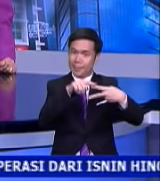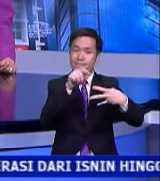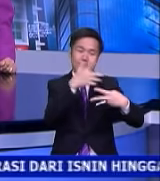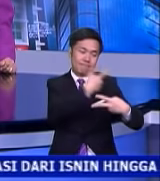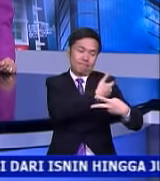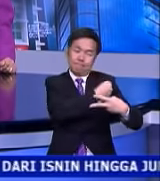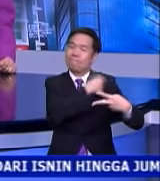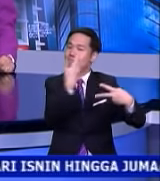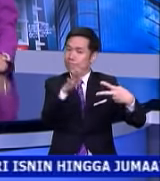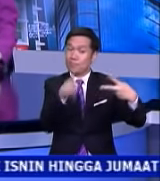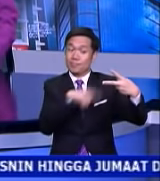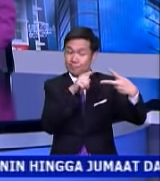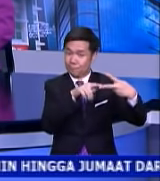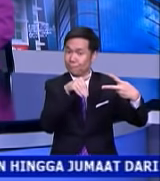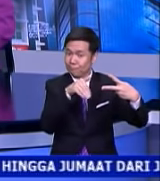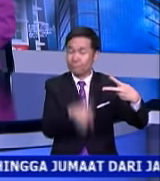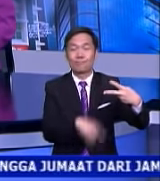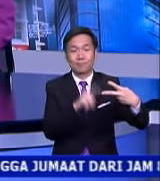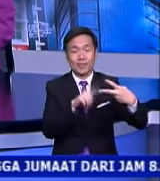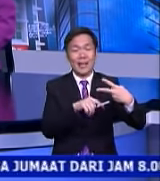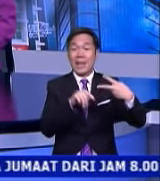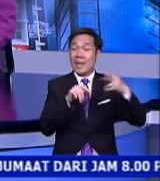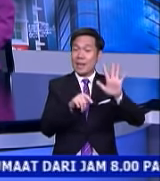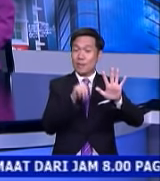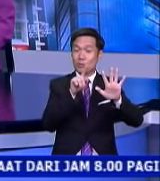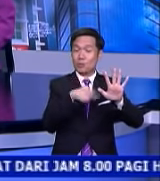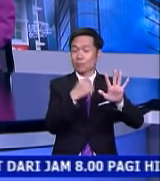pertama. Sementara itu,